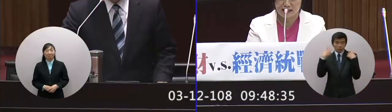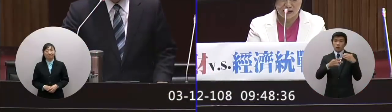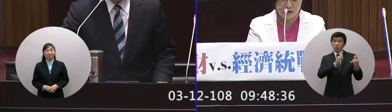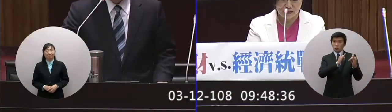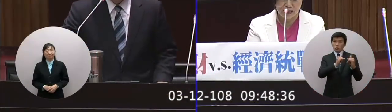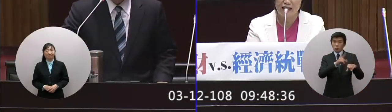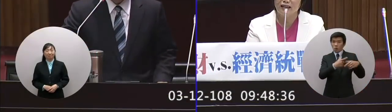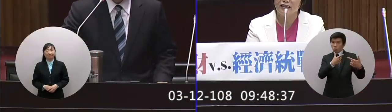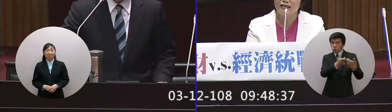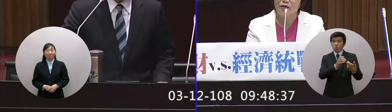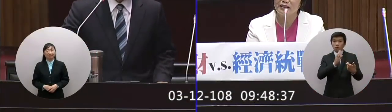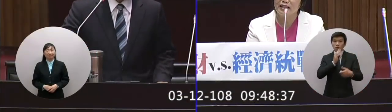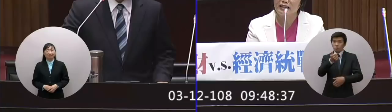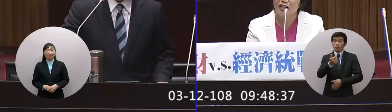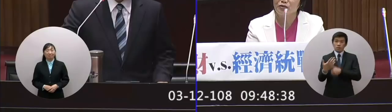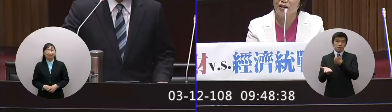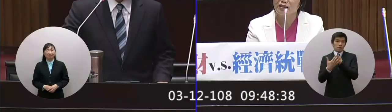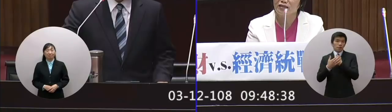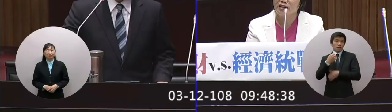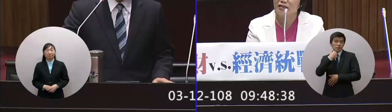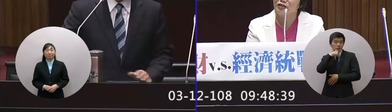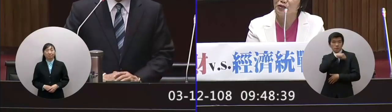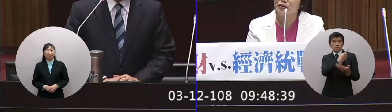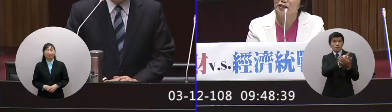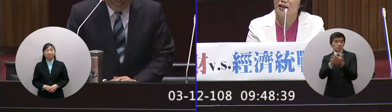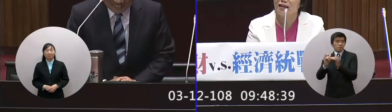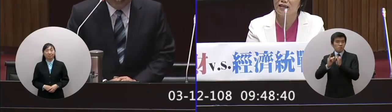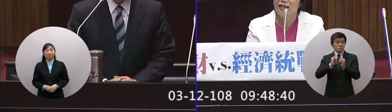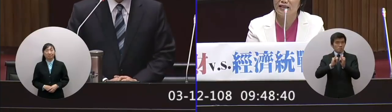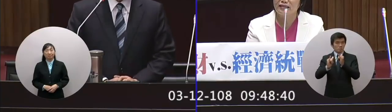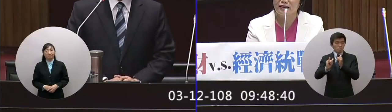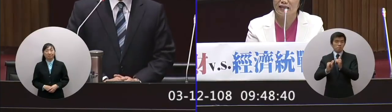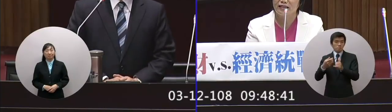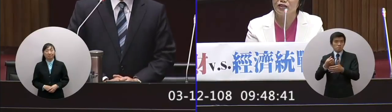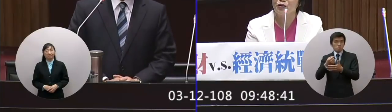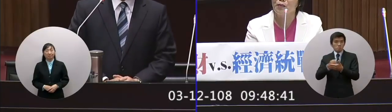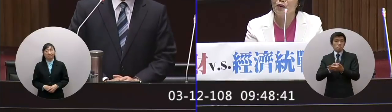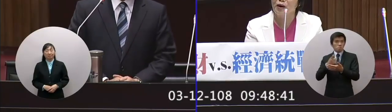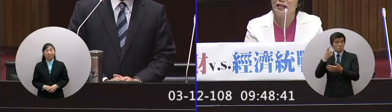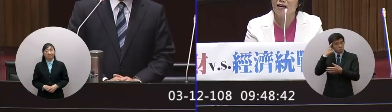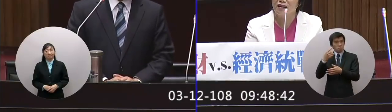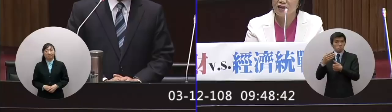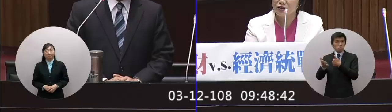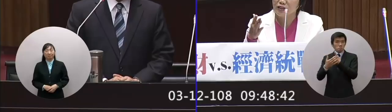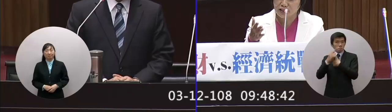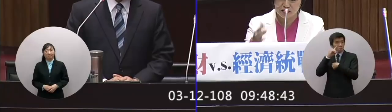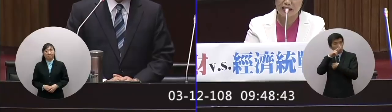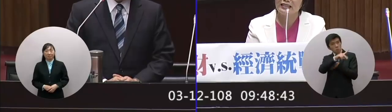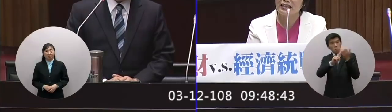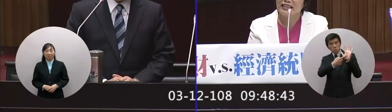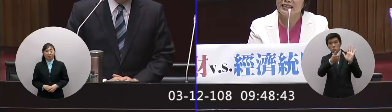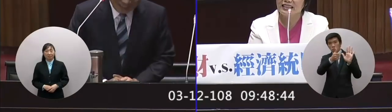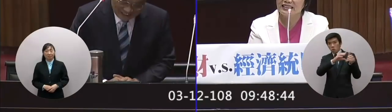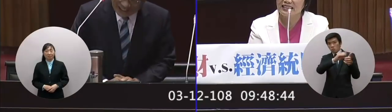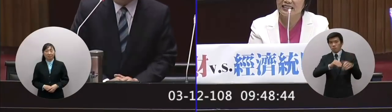吼，会当讲替咱台湾这的子孙吼，佫留一个足好的吼，一个真大的模范呐吼，所以院长